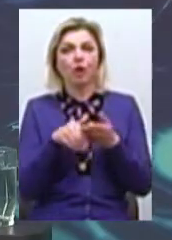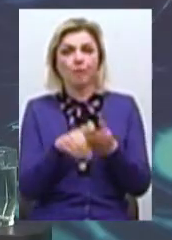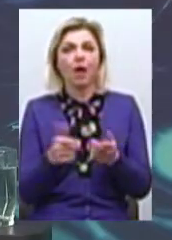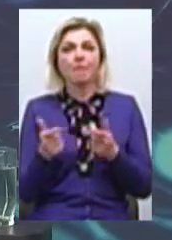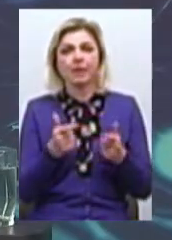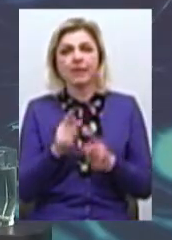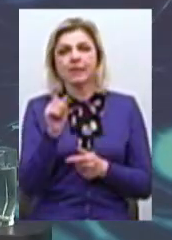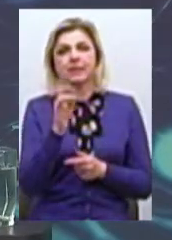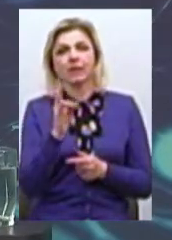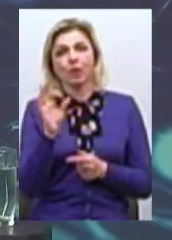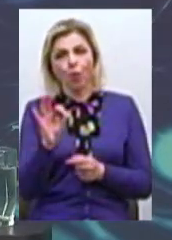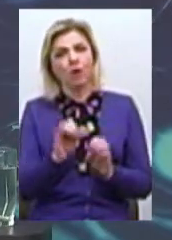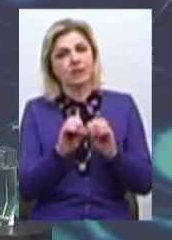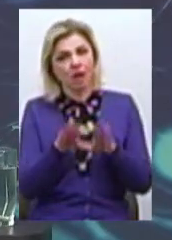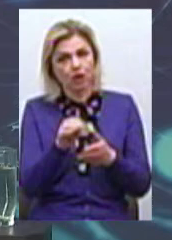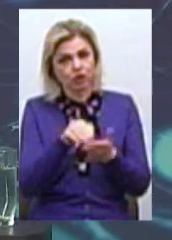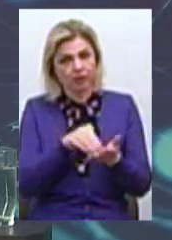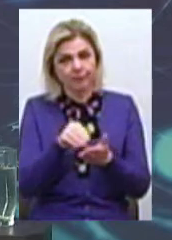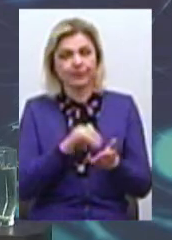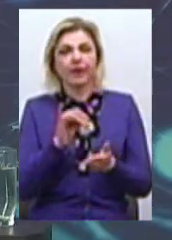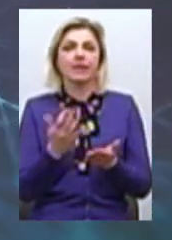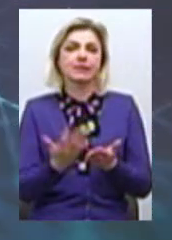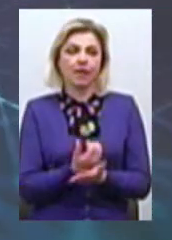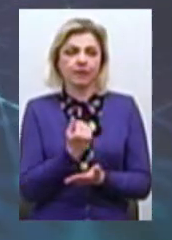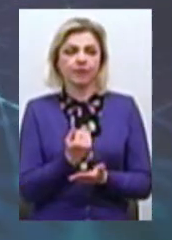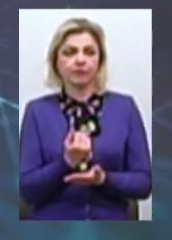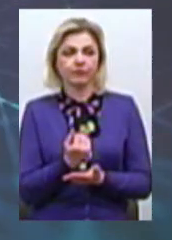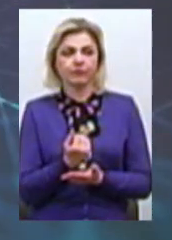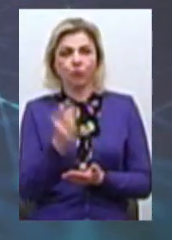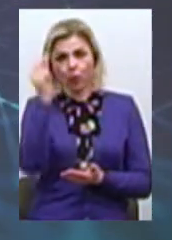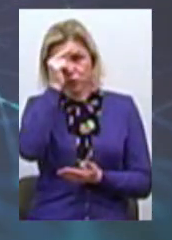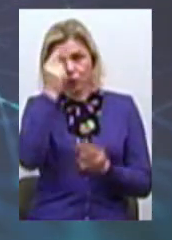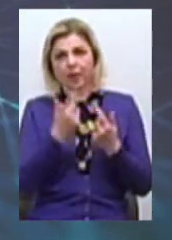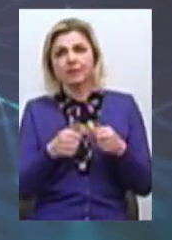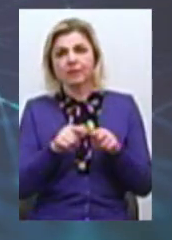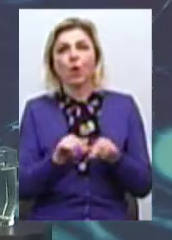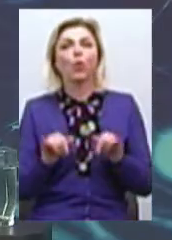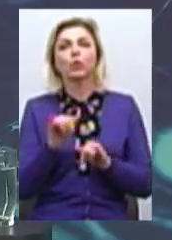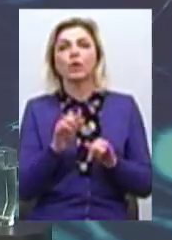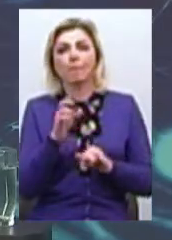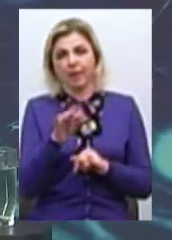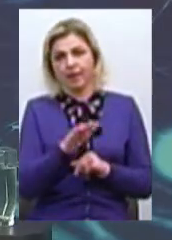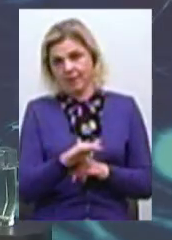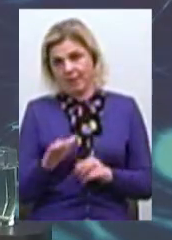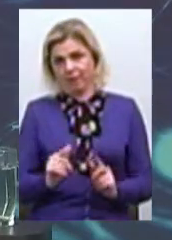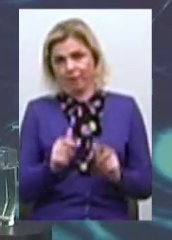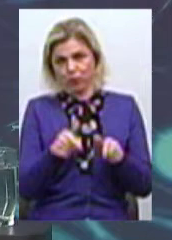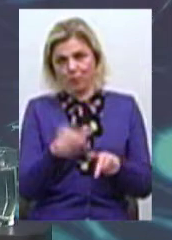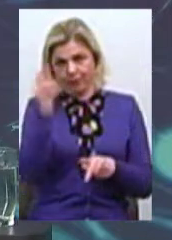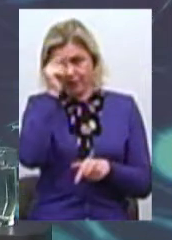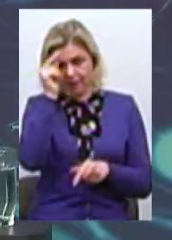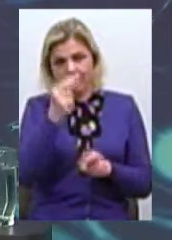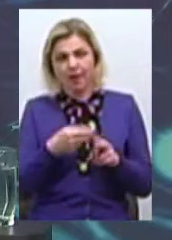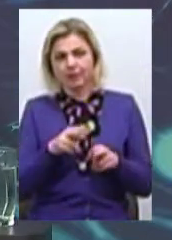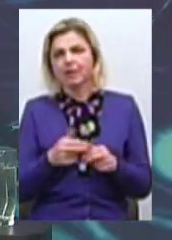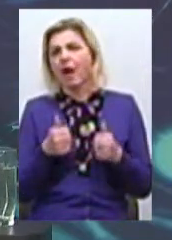ЗНО здачі, і знайти учбовий заклад, в який би вони вступили. Тобто це